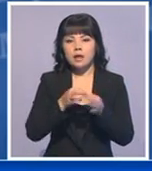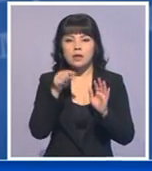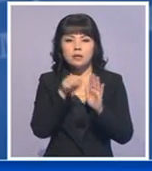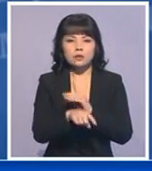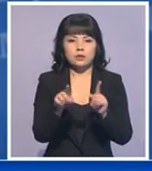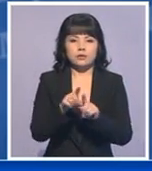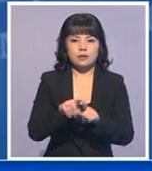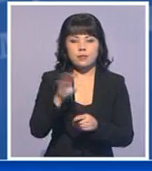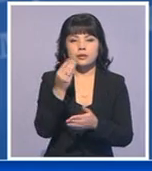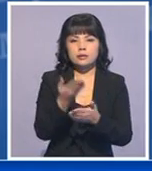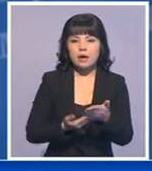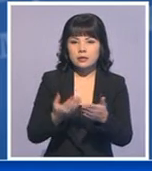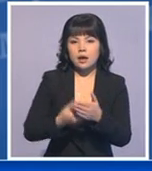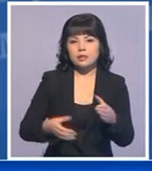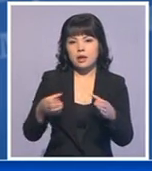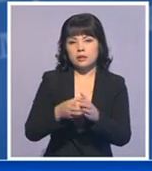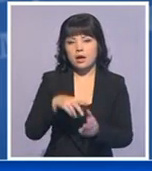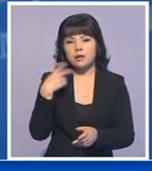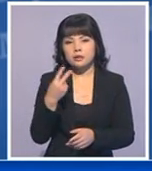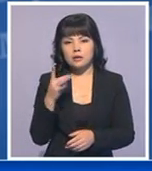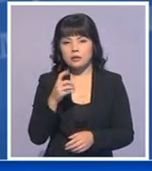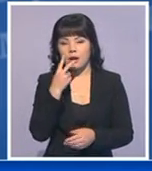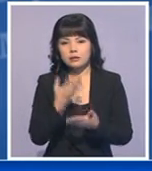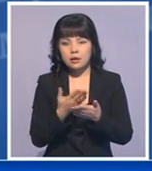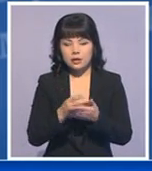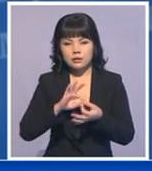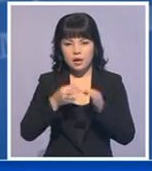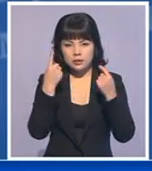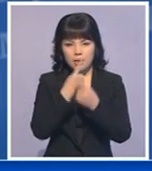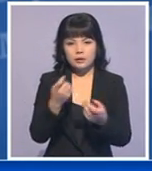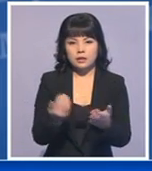жобаның сарапшысы екінші қаралған жобаға да сараптама жасайды.